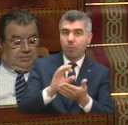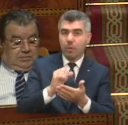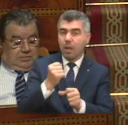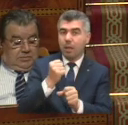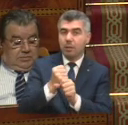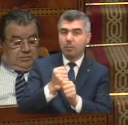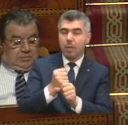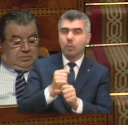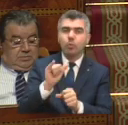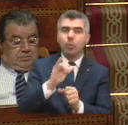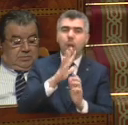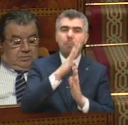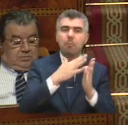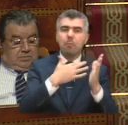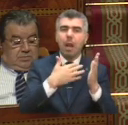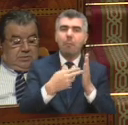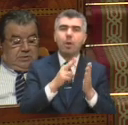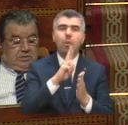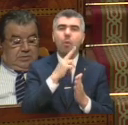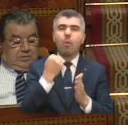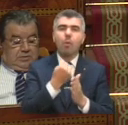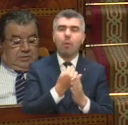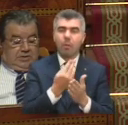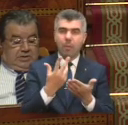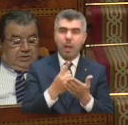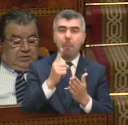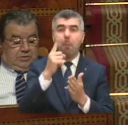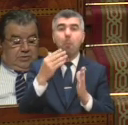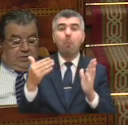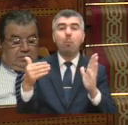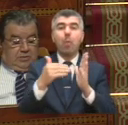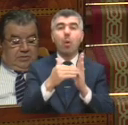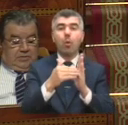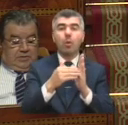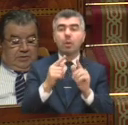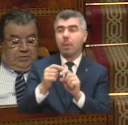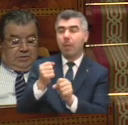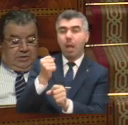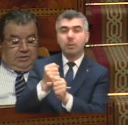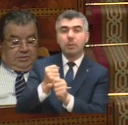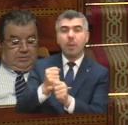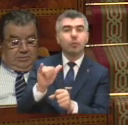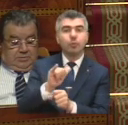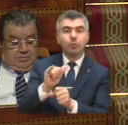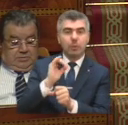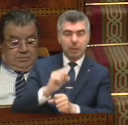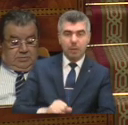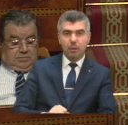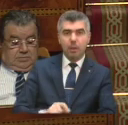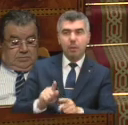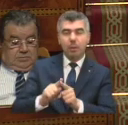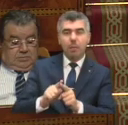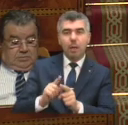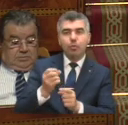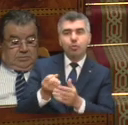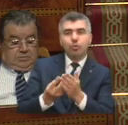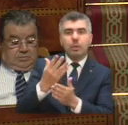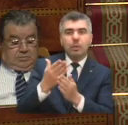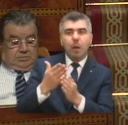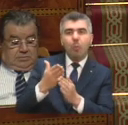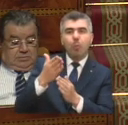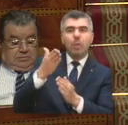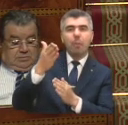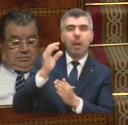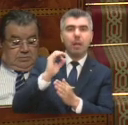فينا هو البرنامج الحكومي؟ فينا هو مليون منصب شغل اللي وعدتوا بها سيد الوزير؟ فينا هو الاستثمار اللي خاص